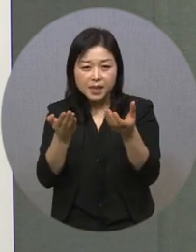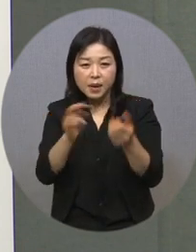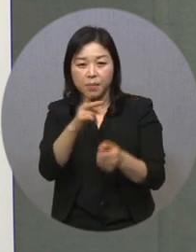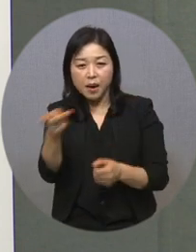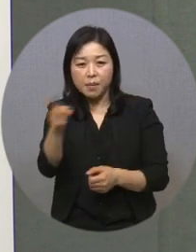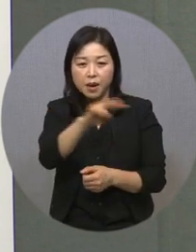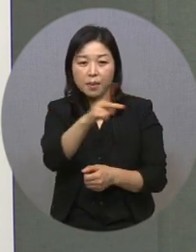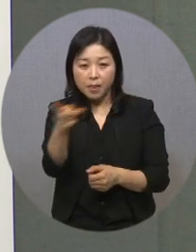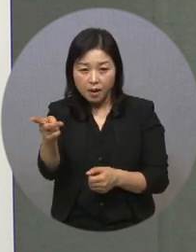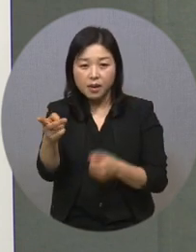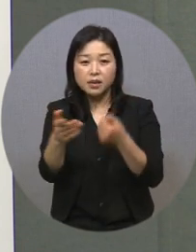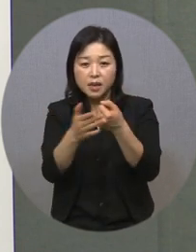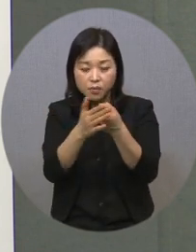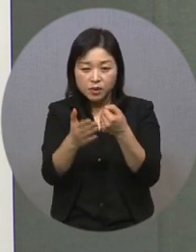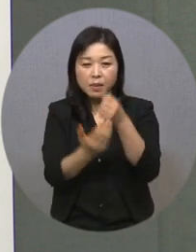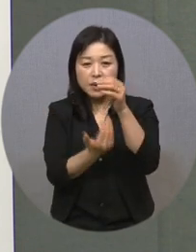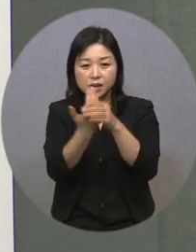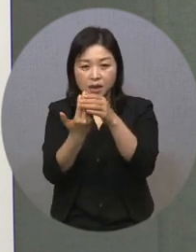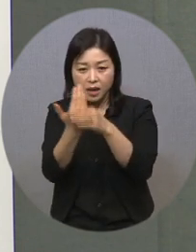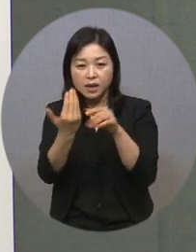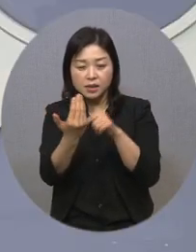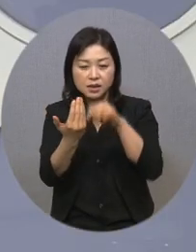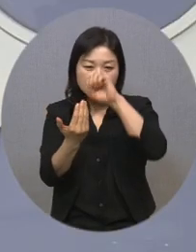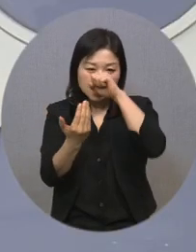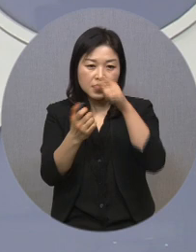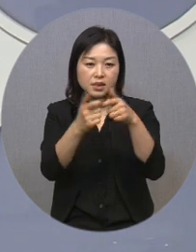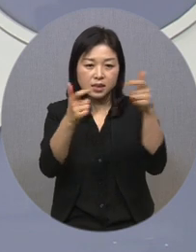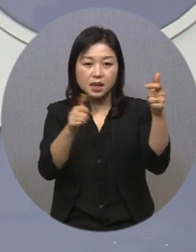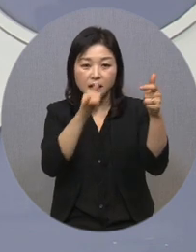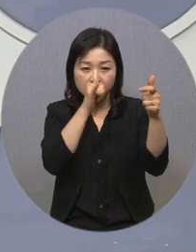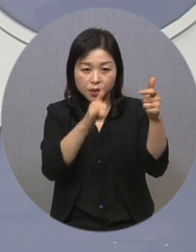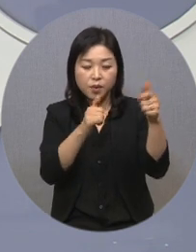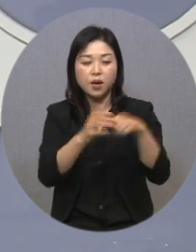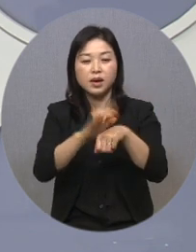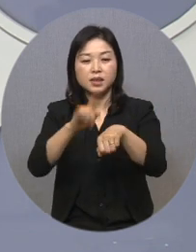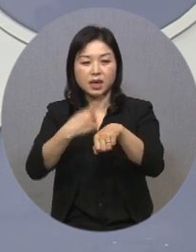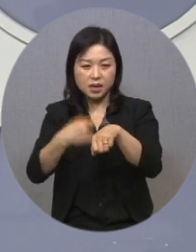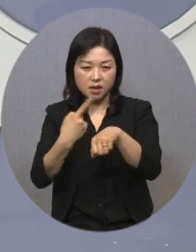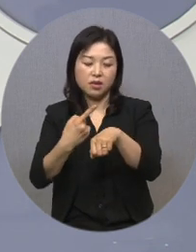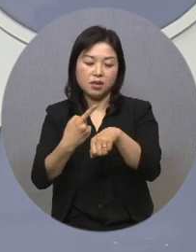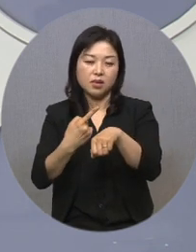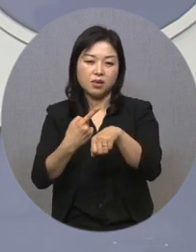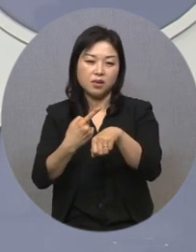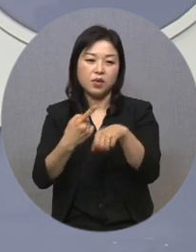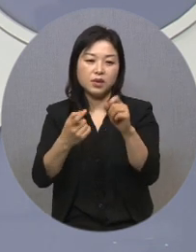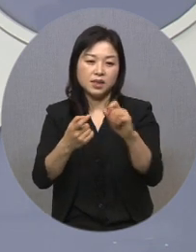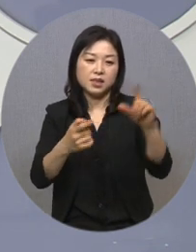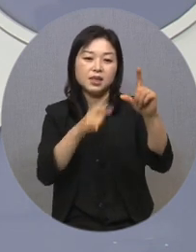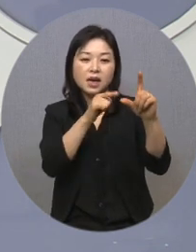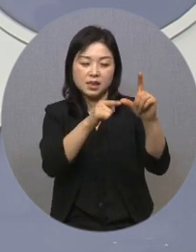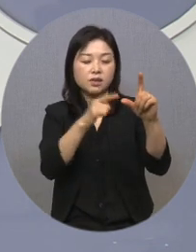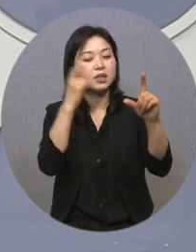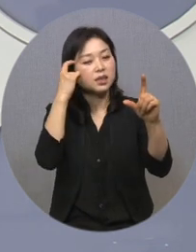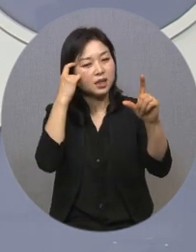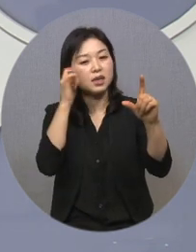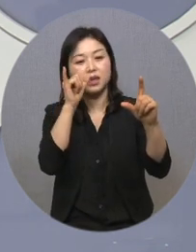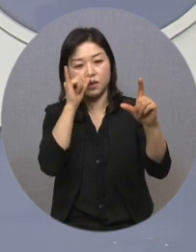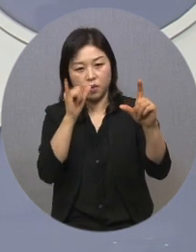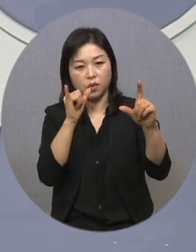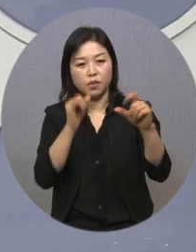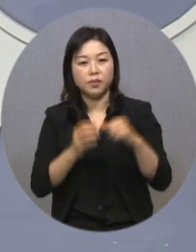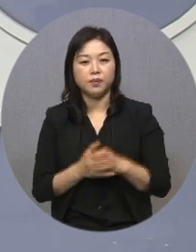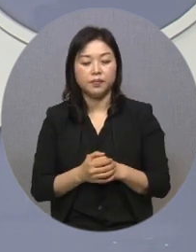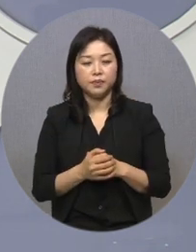인해서 발생하는 예산의 증가, 자연분의 증가 내용, 이것을 생각을 하고 그것은